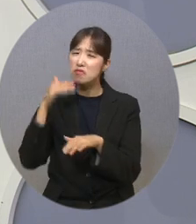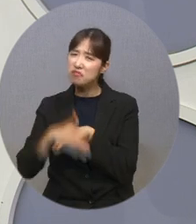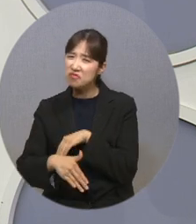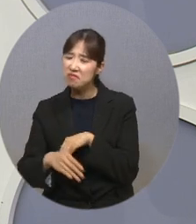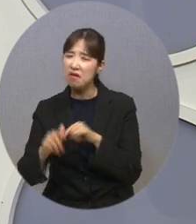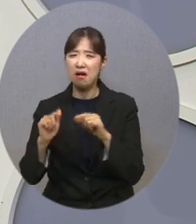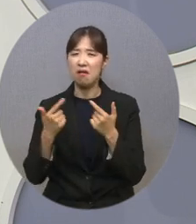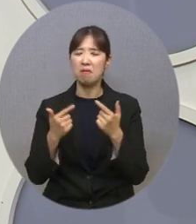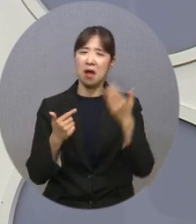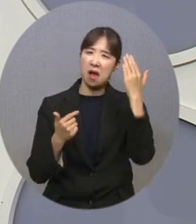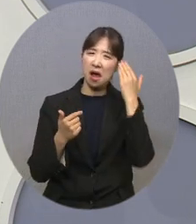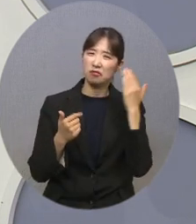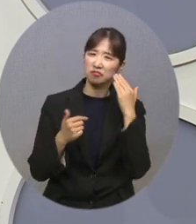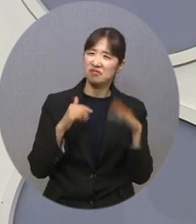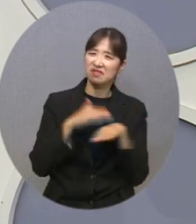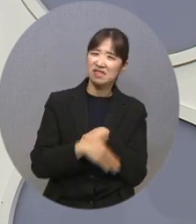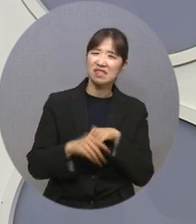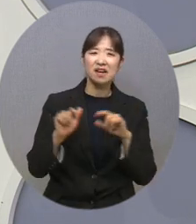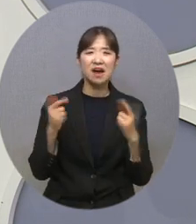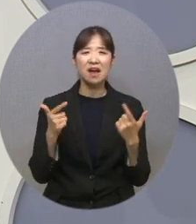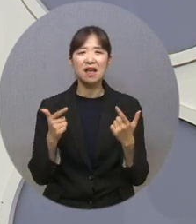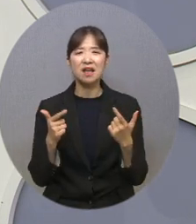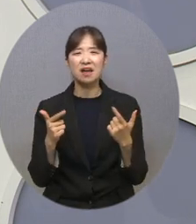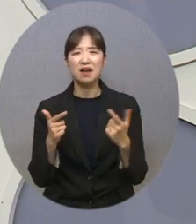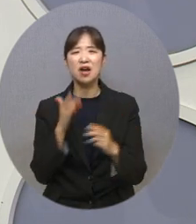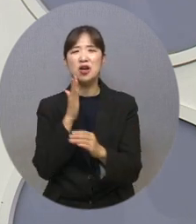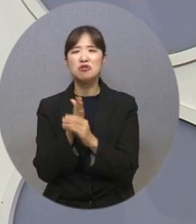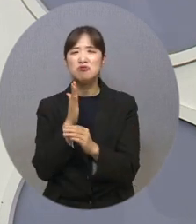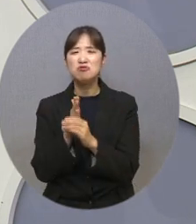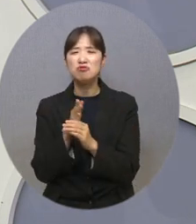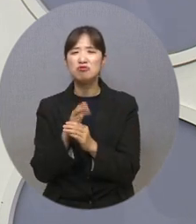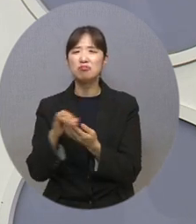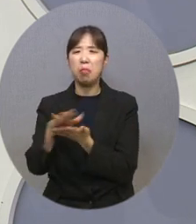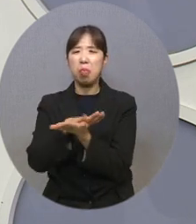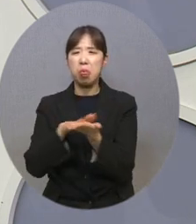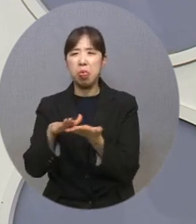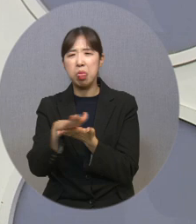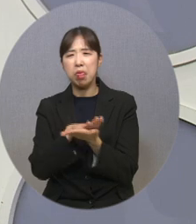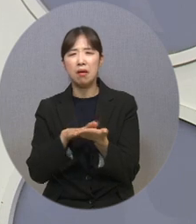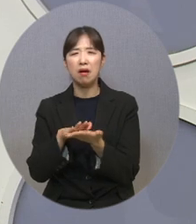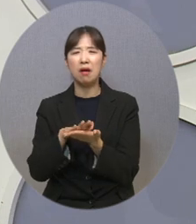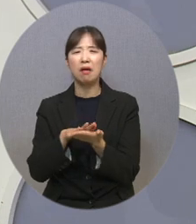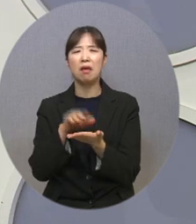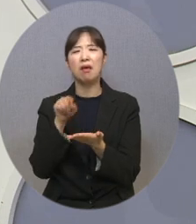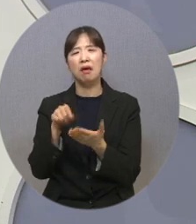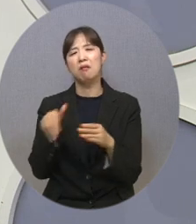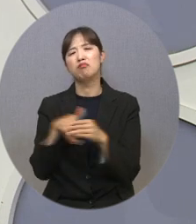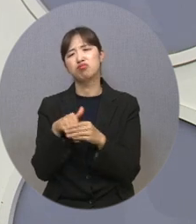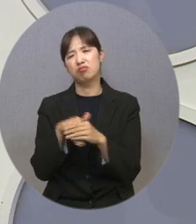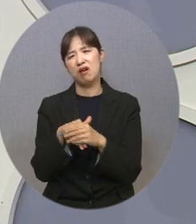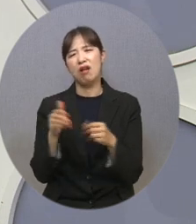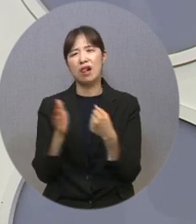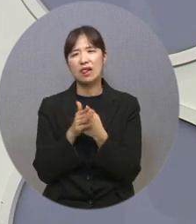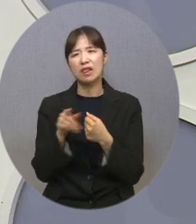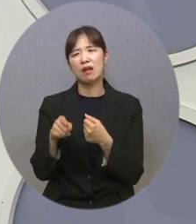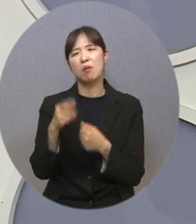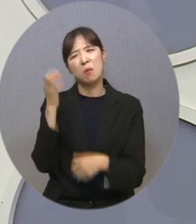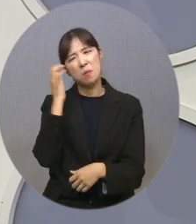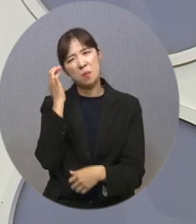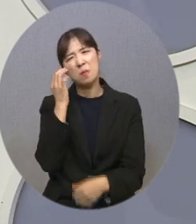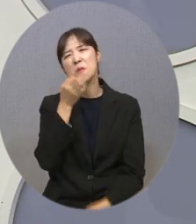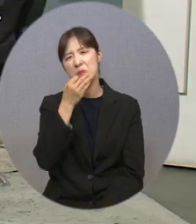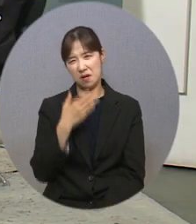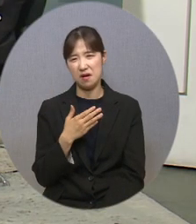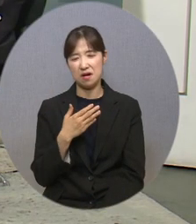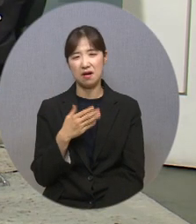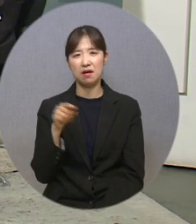아니고 한국식도 아니고 제3의 문화처럼 마음고생들을 상당히 많이 해요.